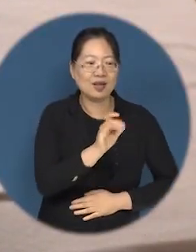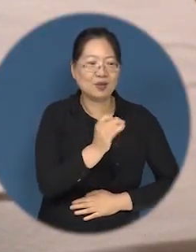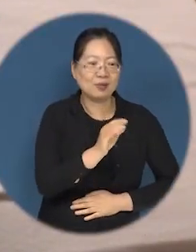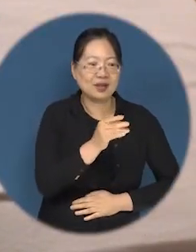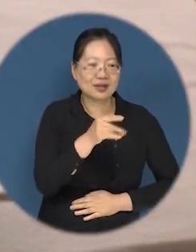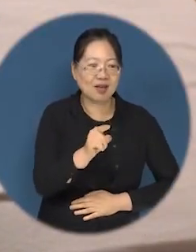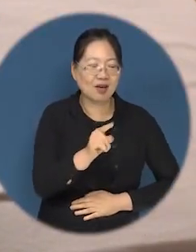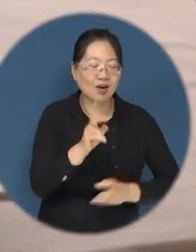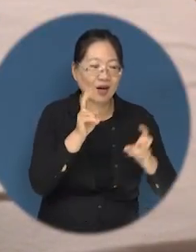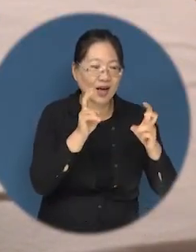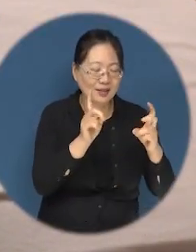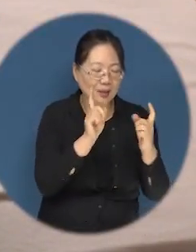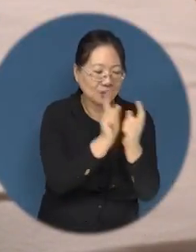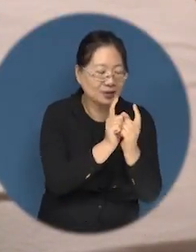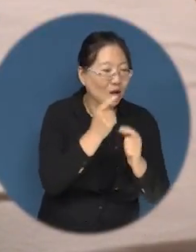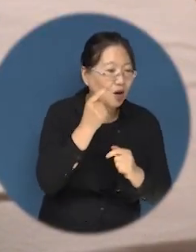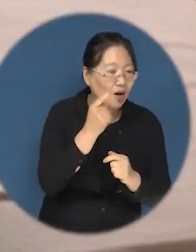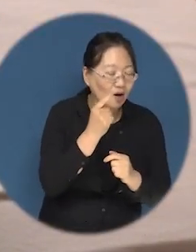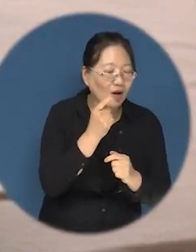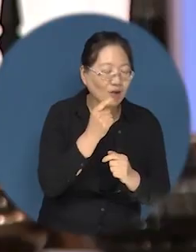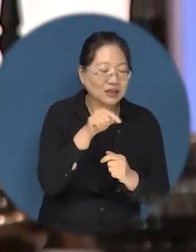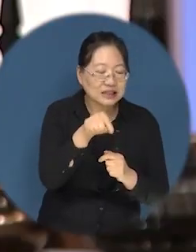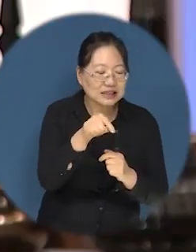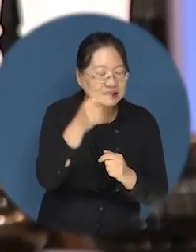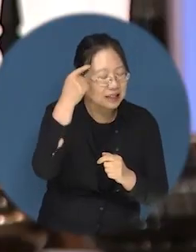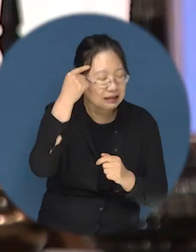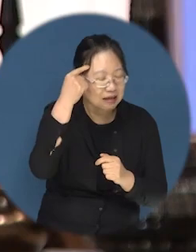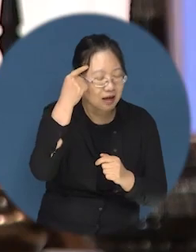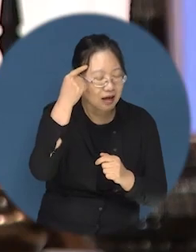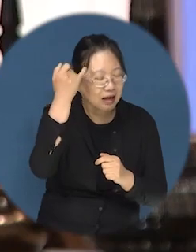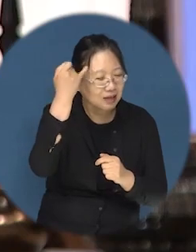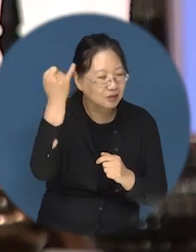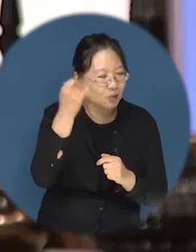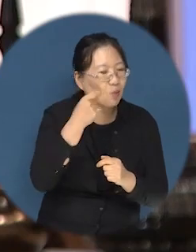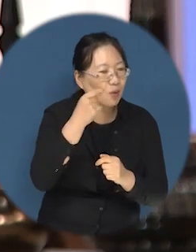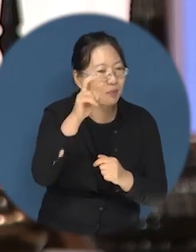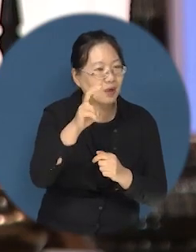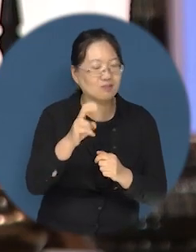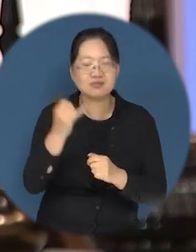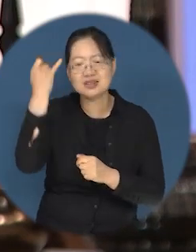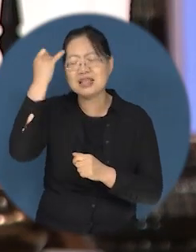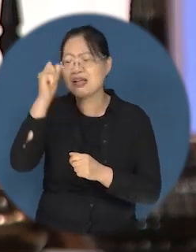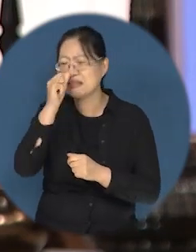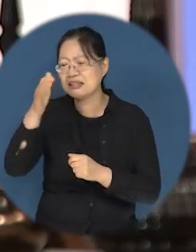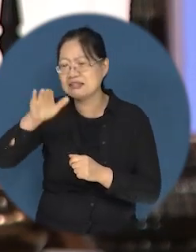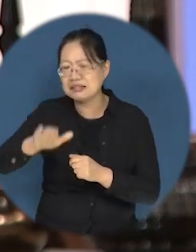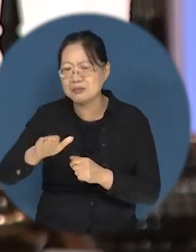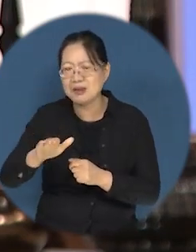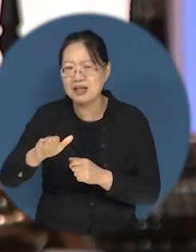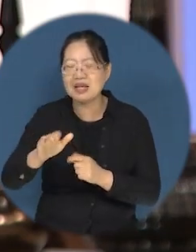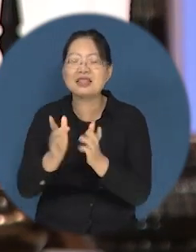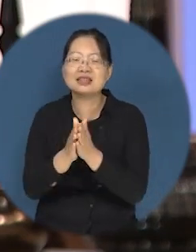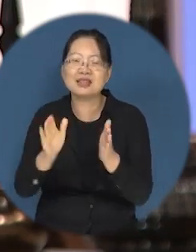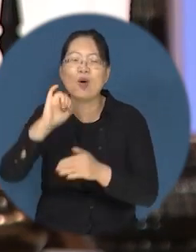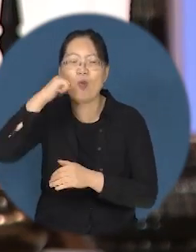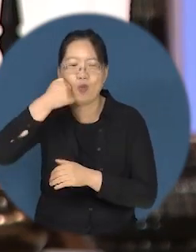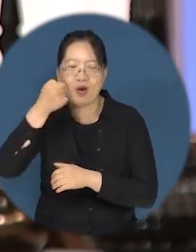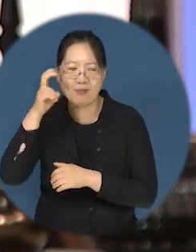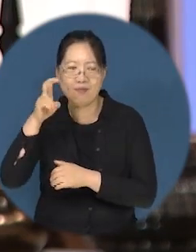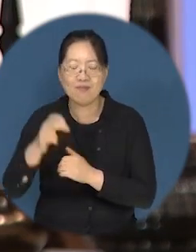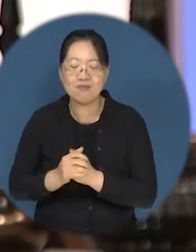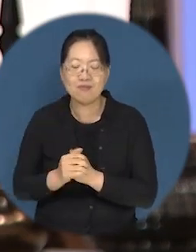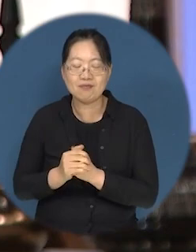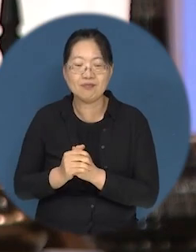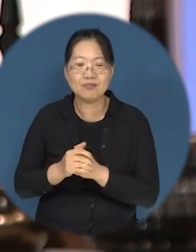같은 회사를 만나지 않았다면 그런 생각을 못했을 거 아니에요. 생각은 하시지만 아무래도 이제 엄두는 좀 안 나죠. 그리고